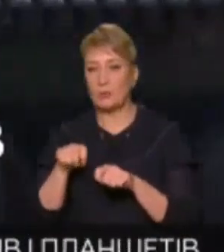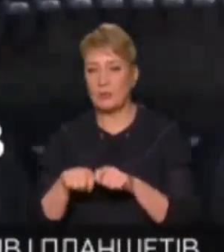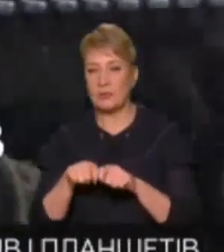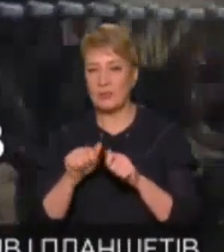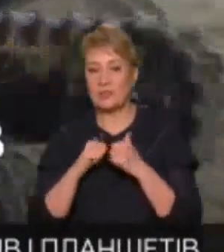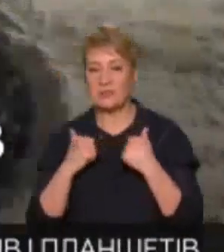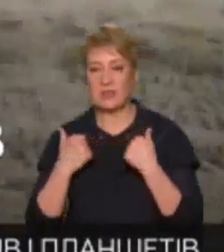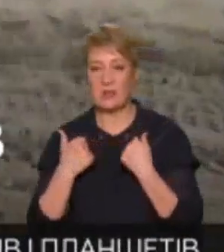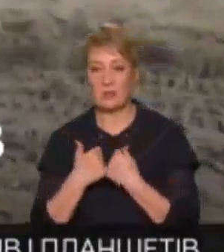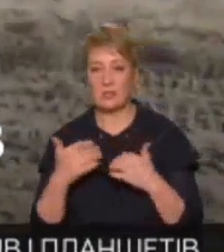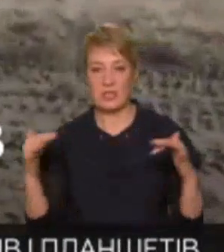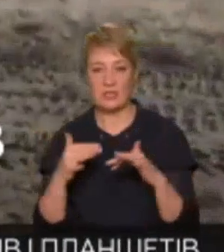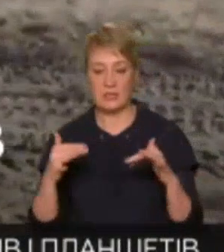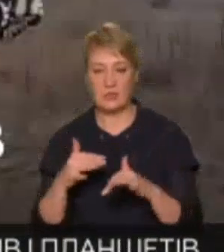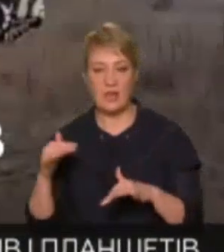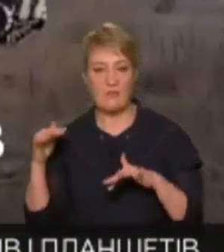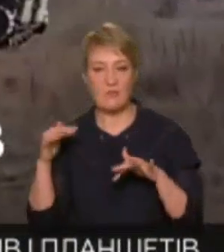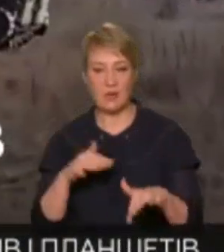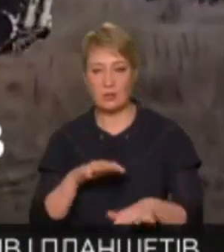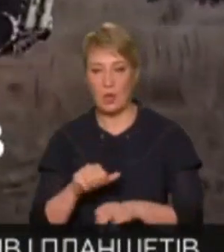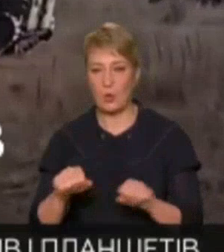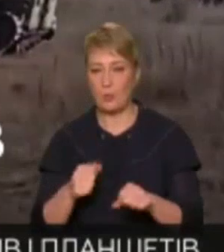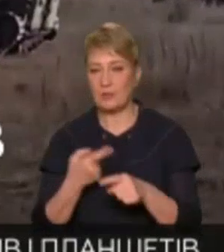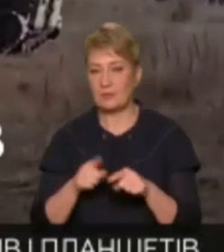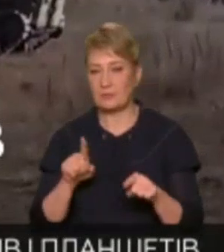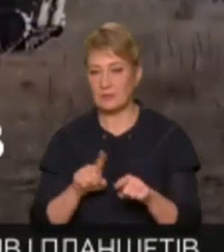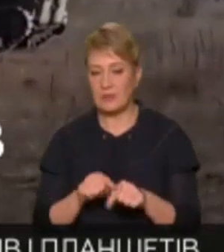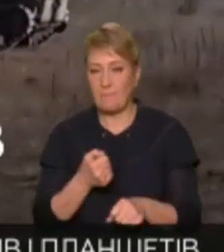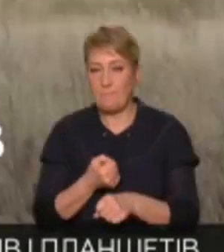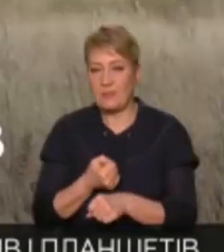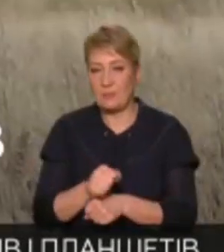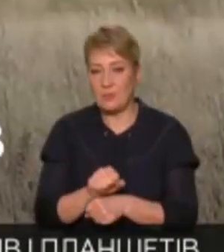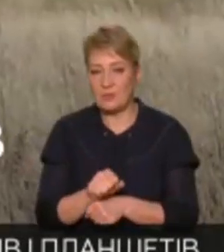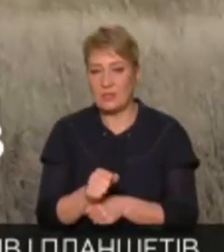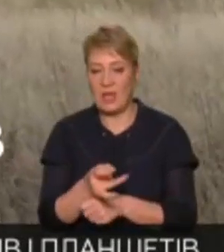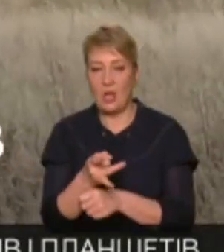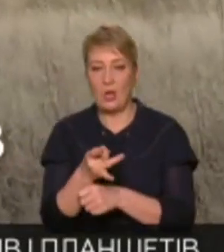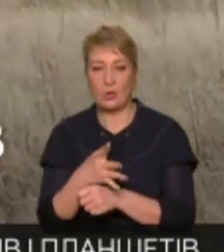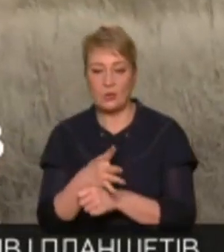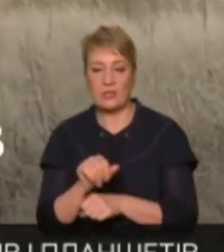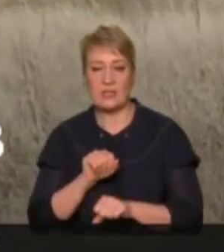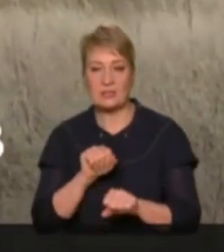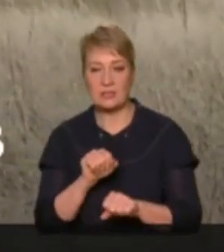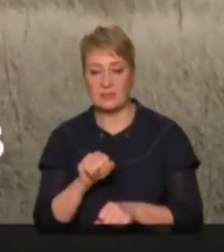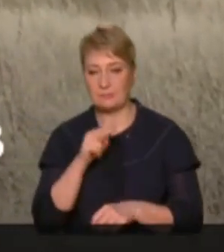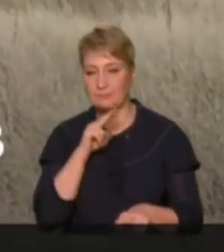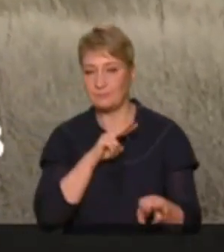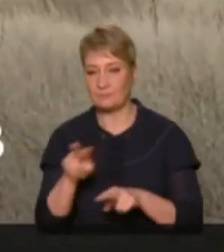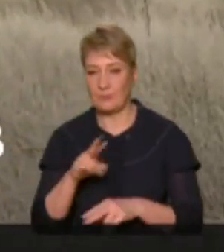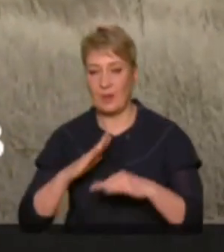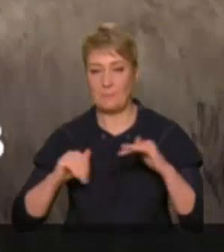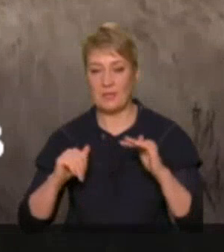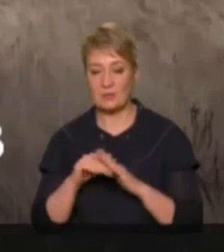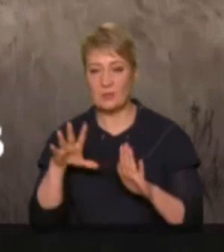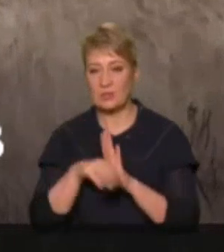загороджувальні загони, тому в атаку окупанти буквально йдуть під примусом розстрілу із тилу. Спостерігачі зауважують, що практика